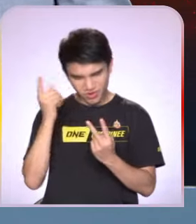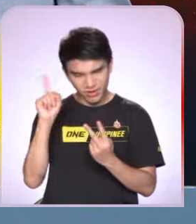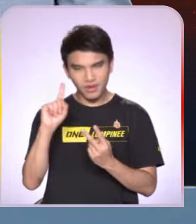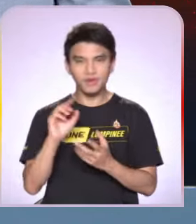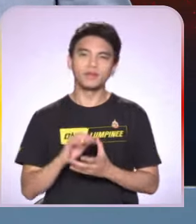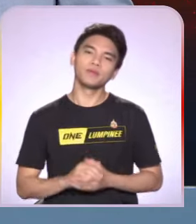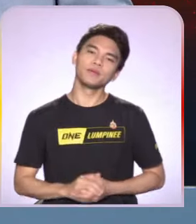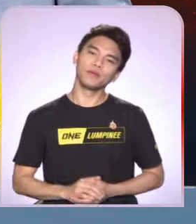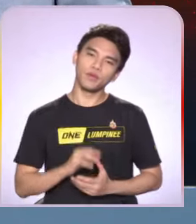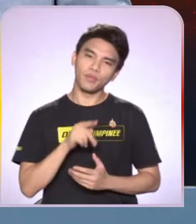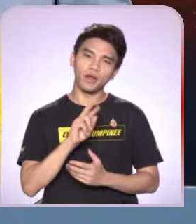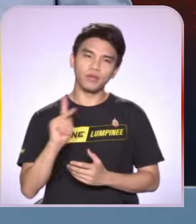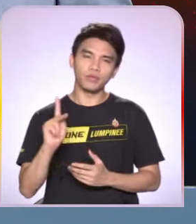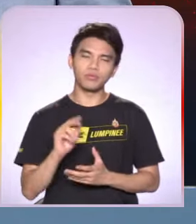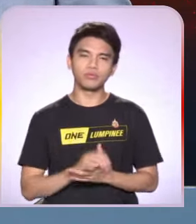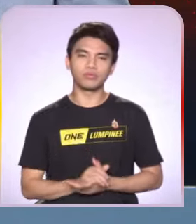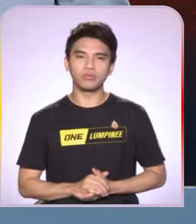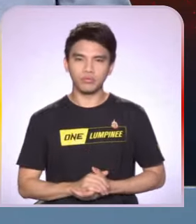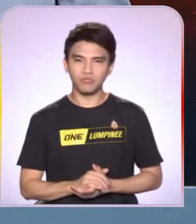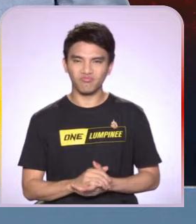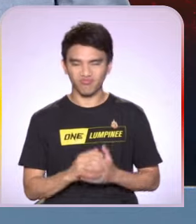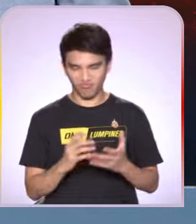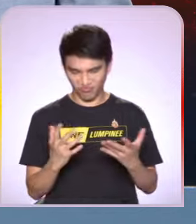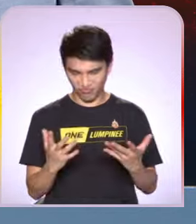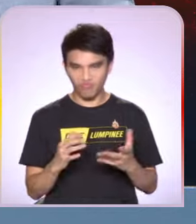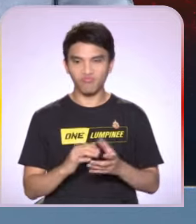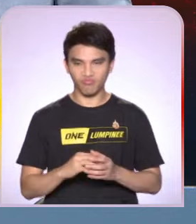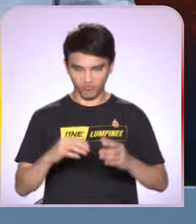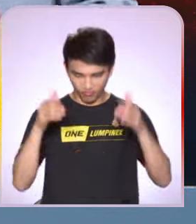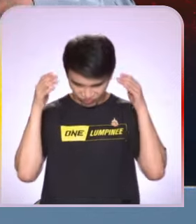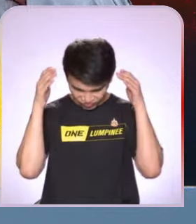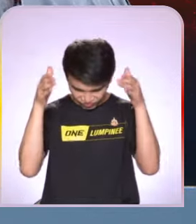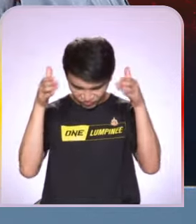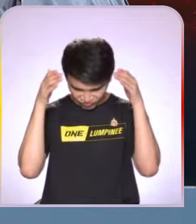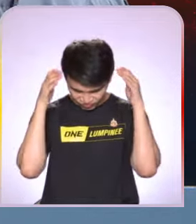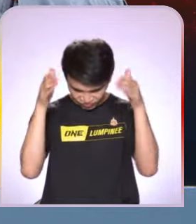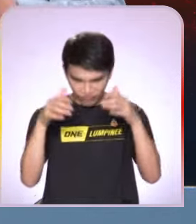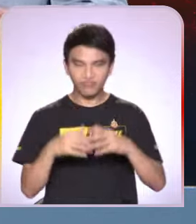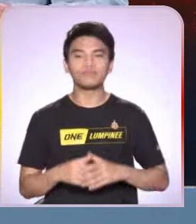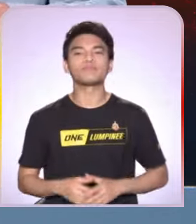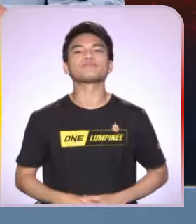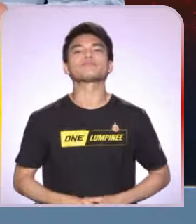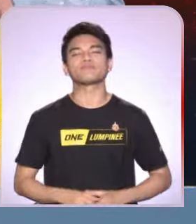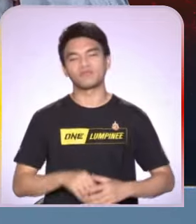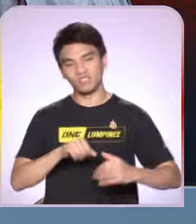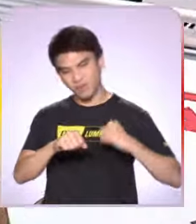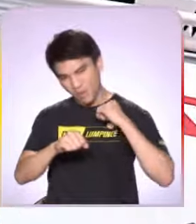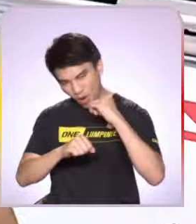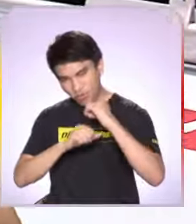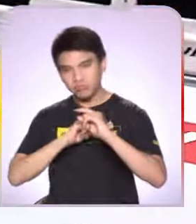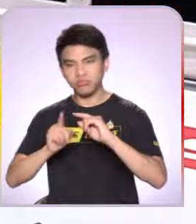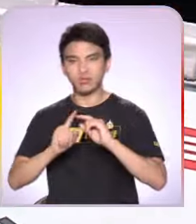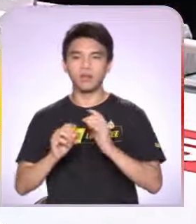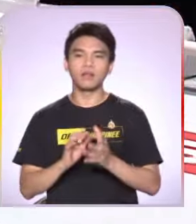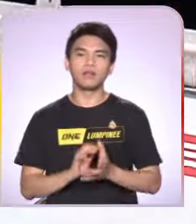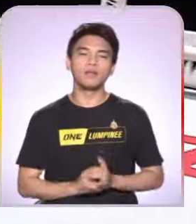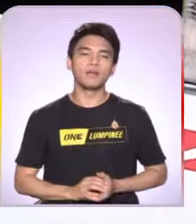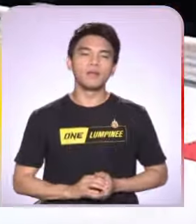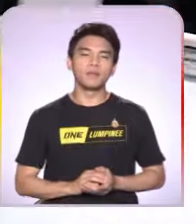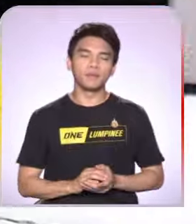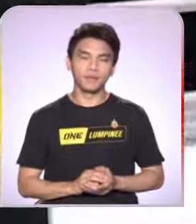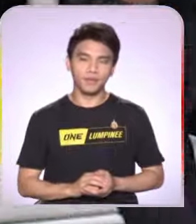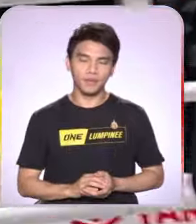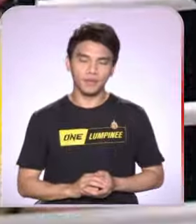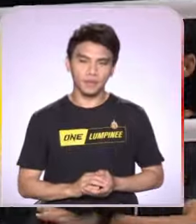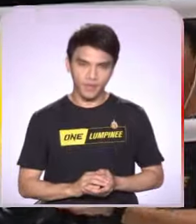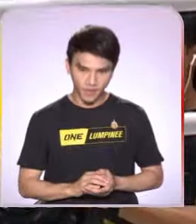ไปเลยชอบไปที่ปกรณ์นะครับด้วยความตั้งใจของเขาลวกรวยไปถึงอาวุธของเขาหมัดเนี่ยหวังผลได้เลยนะ